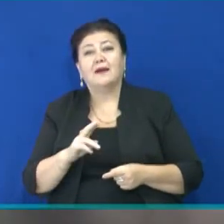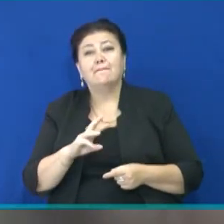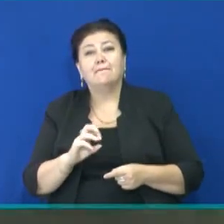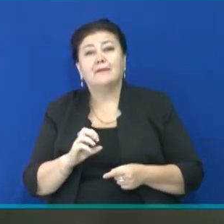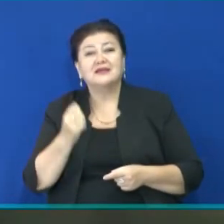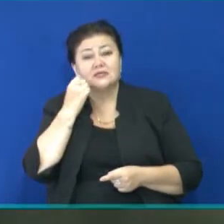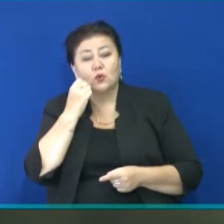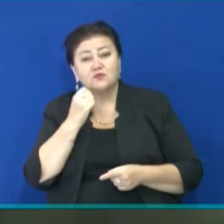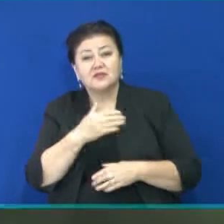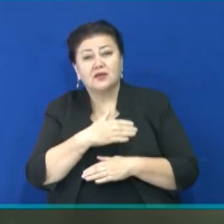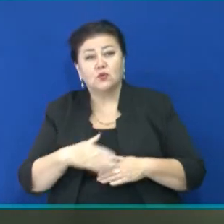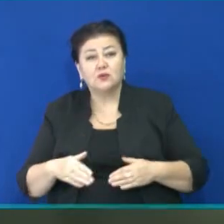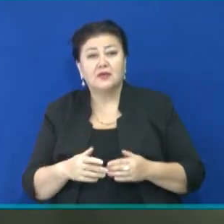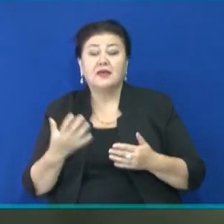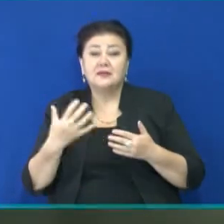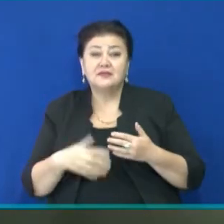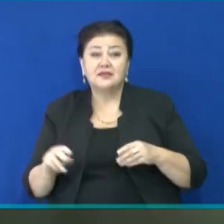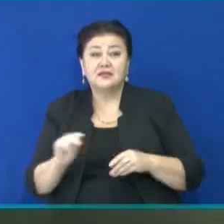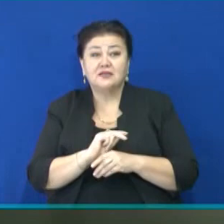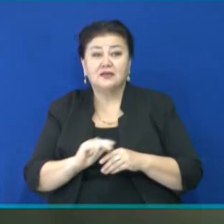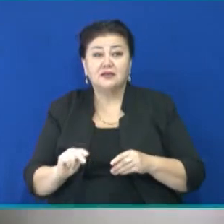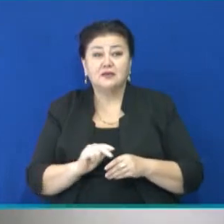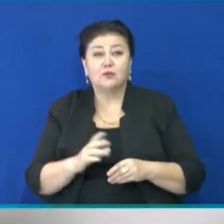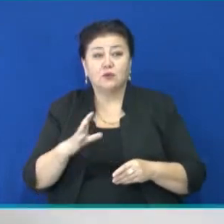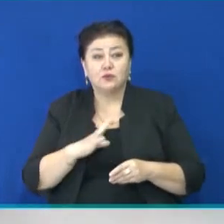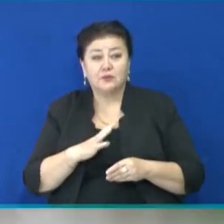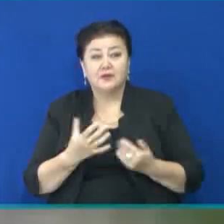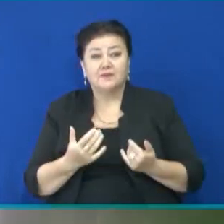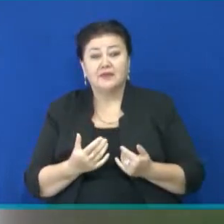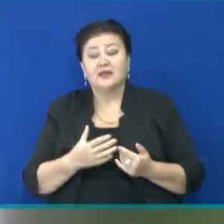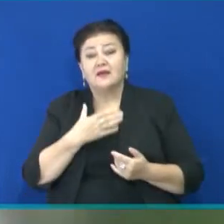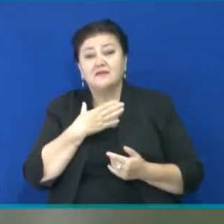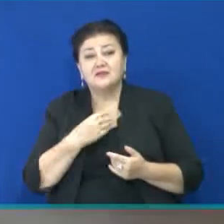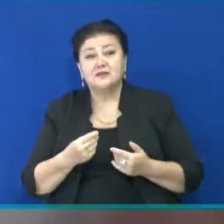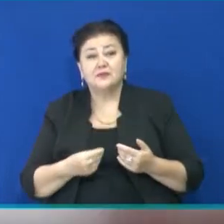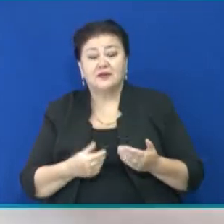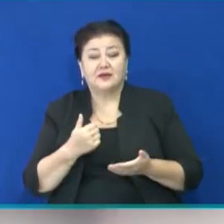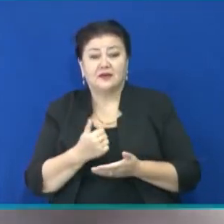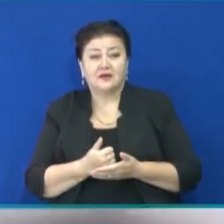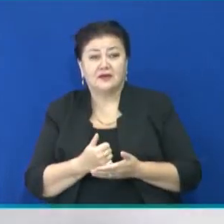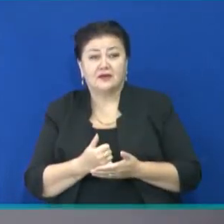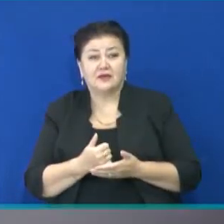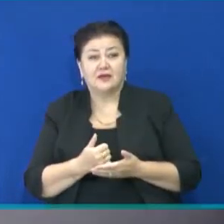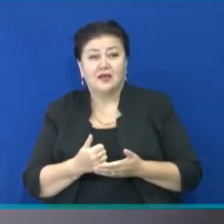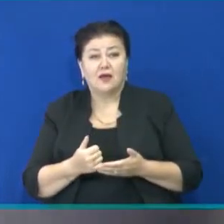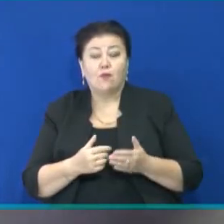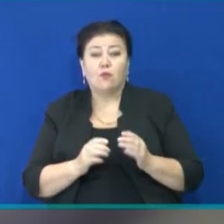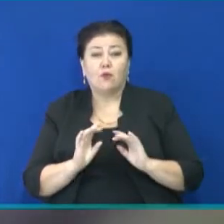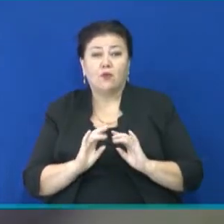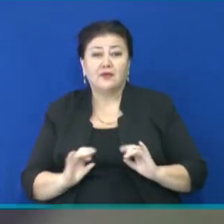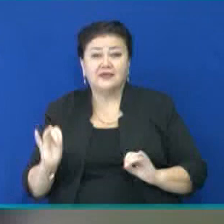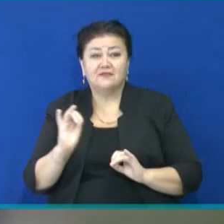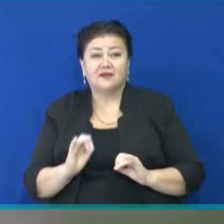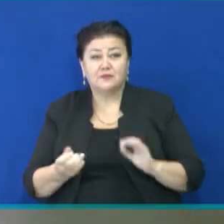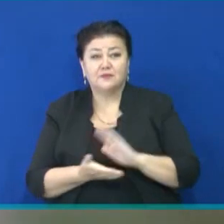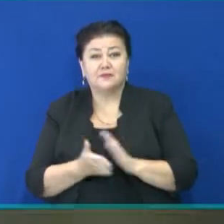Московская көшелерінде орташа жөндеу жұмыстар жүргізілуде. Семей қаласы әкімдігінің ақпаратынша жөндеу бойынша